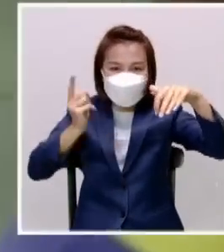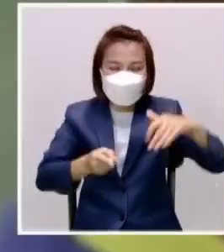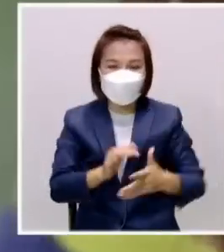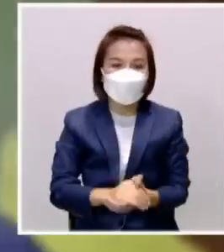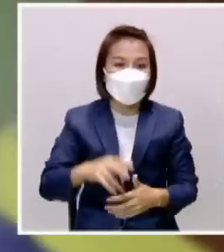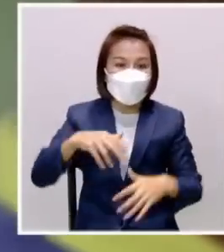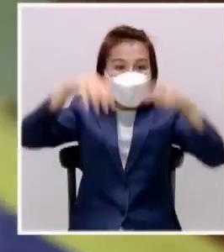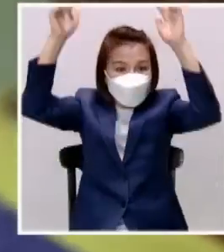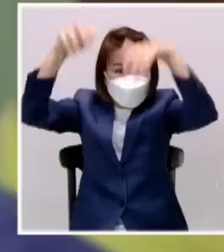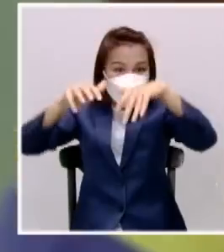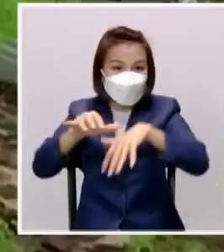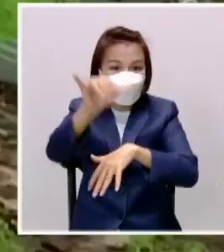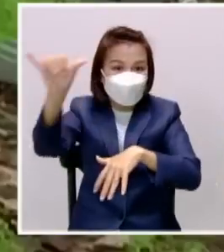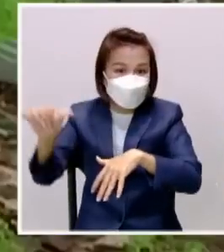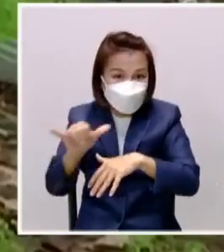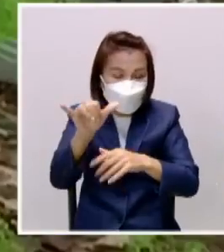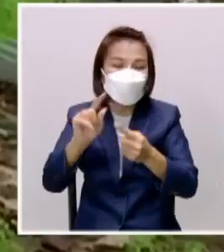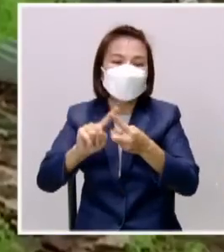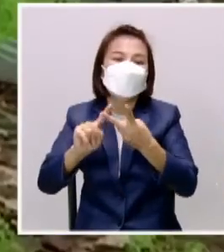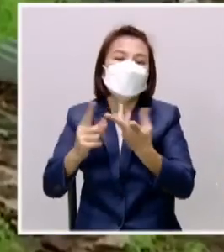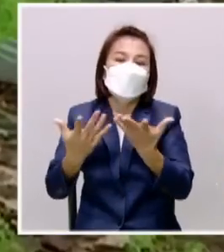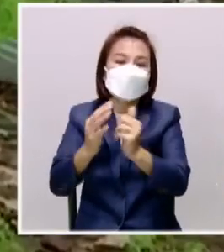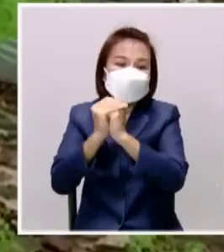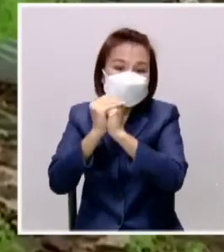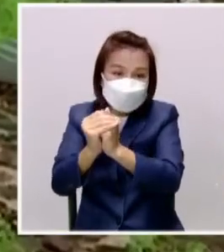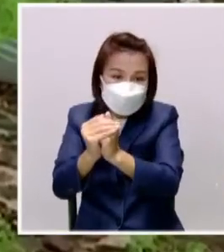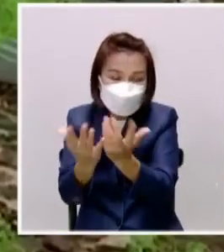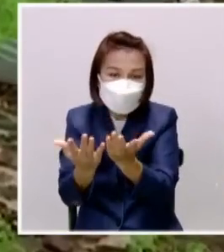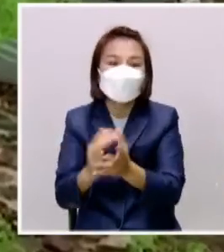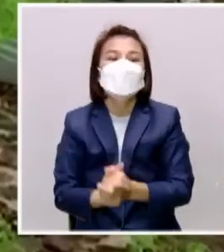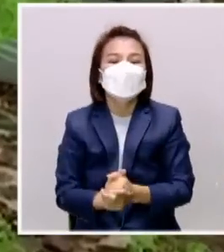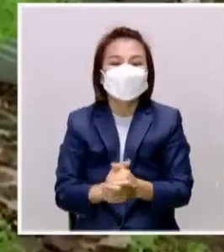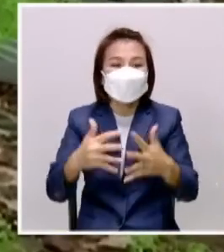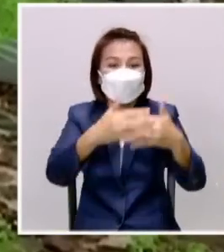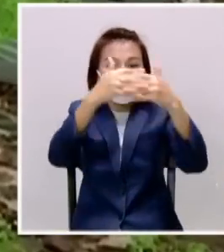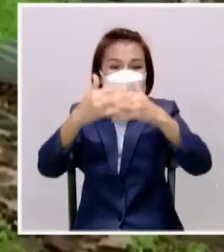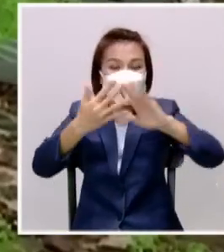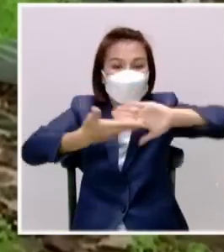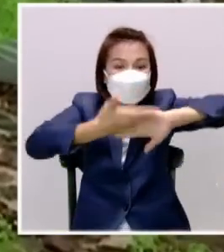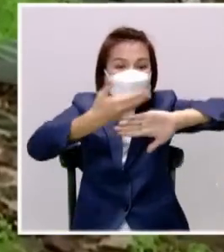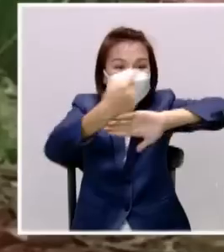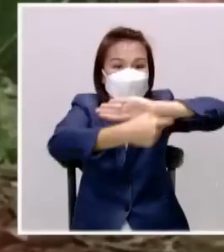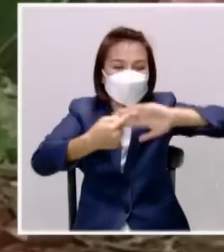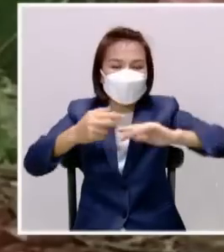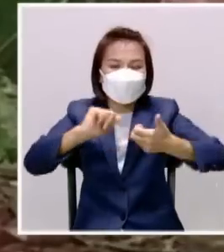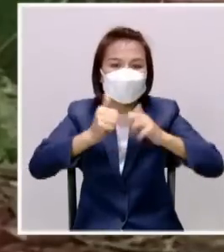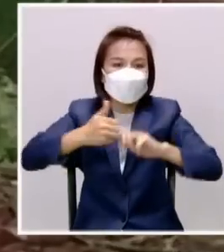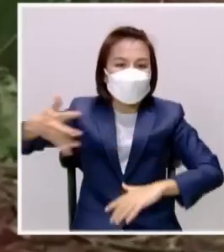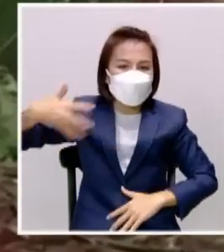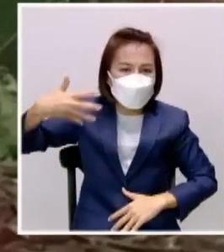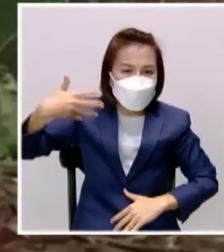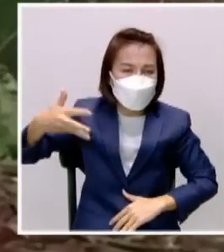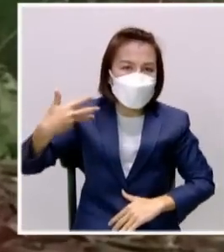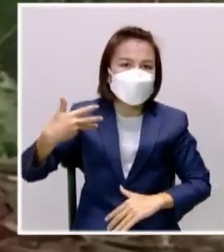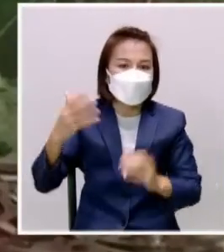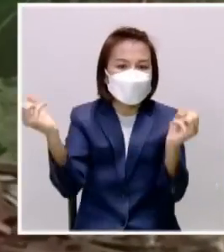มใหญ่ในยุโรปตะวันตกและหลายพื้นที่ของจีนขณะที่อเมริกาเหนือประสบปัญหาคลื่นความร้อนเล่นงานจน